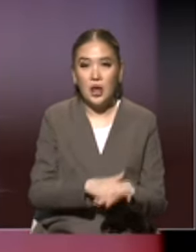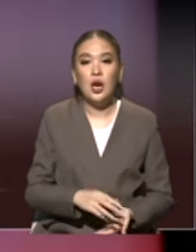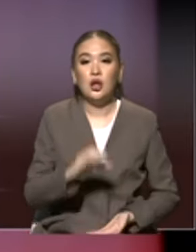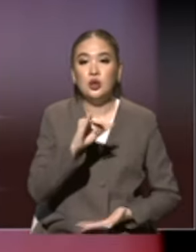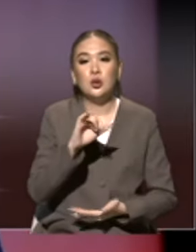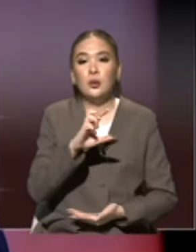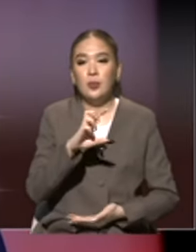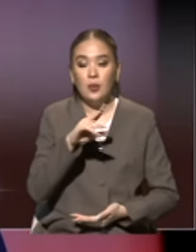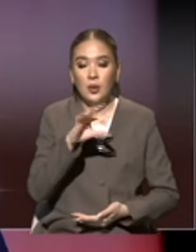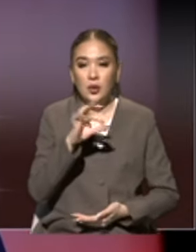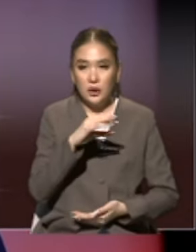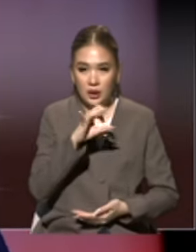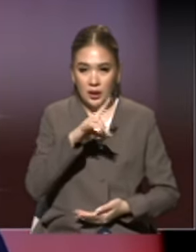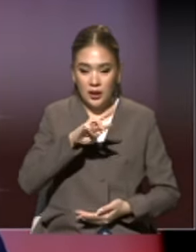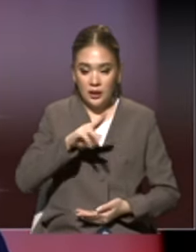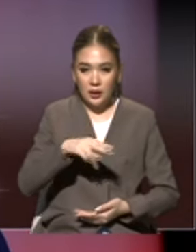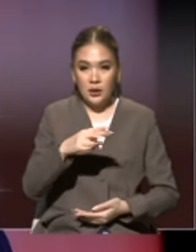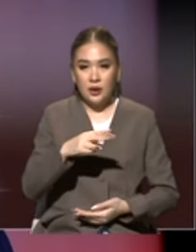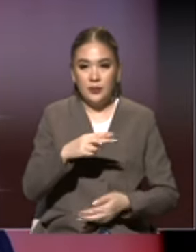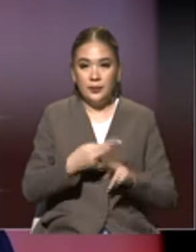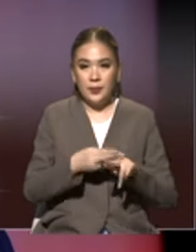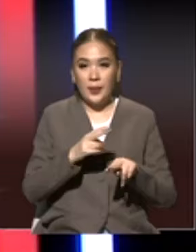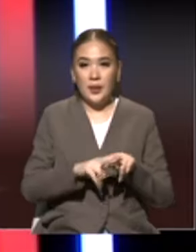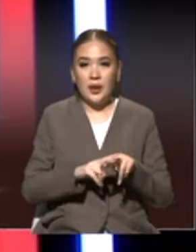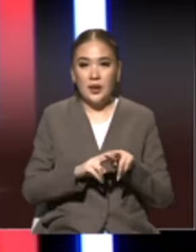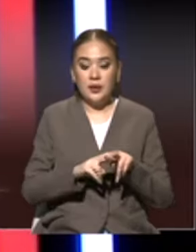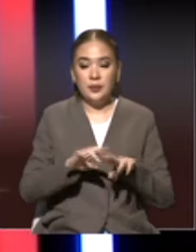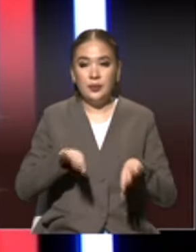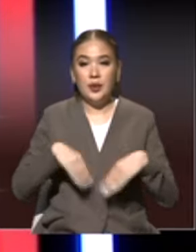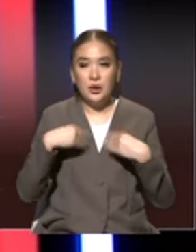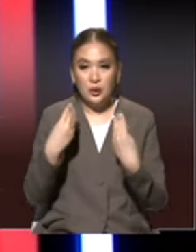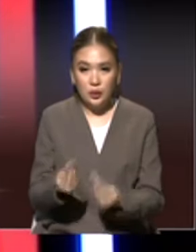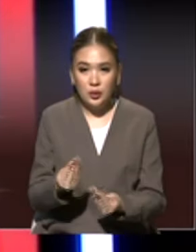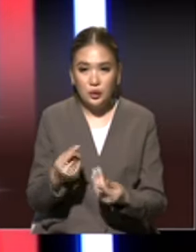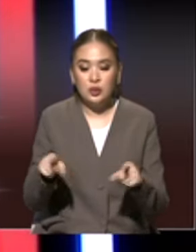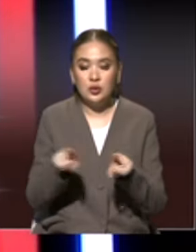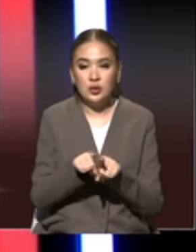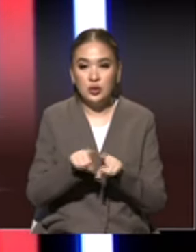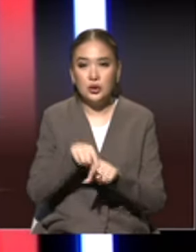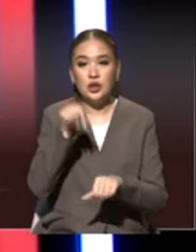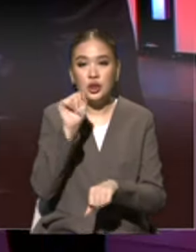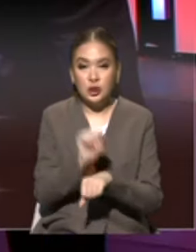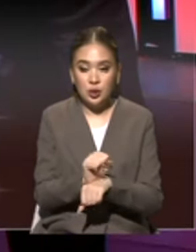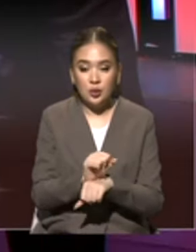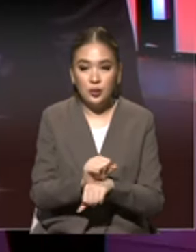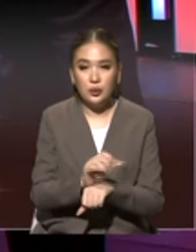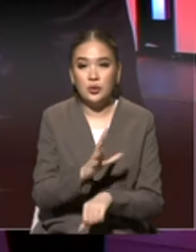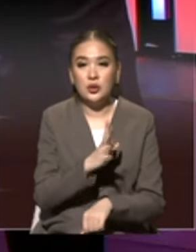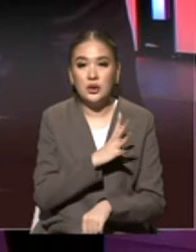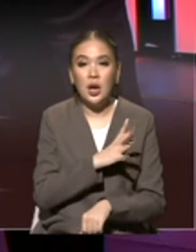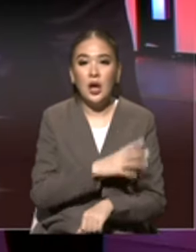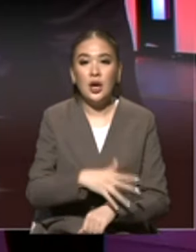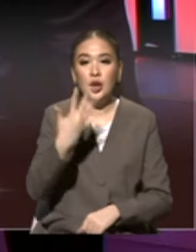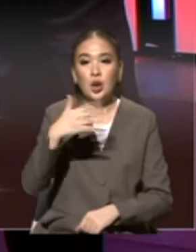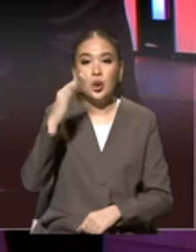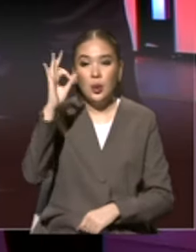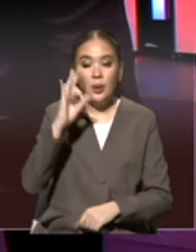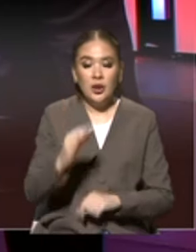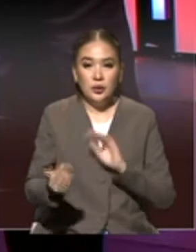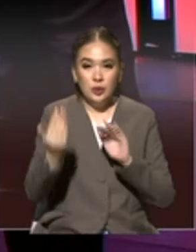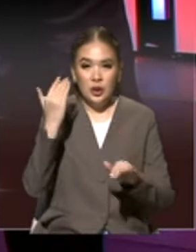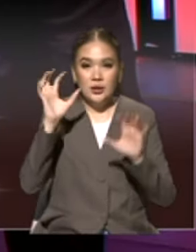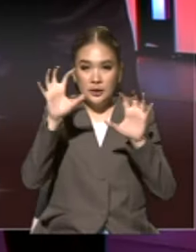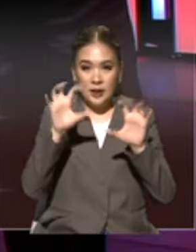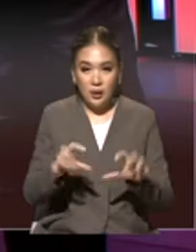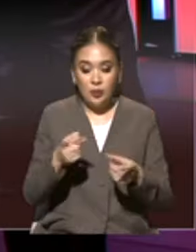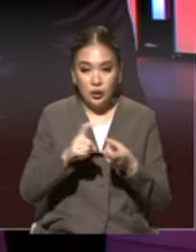енді орысша айтқан кезде барлығына мердігер, иә, мердігерлерге беру, оған да шектеу қойылды. Енді қазір баяғыда 50% ғана заң бойынша